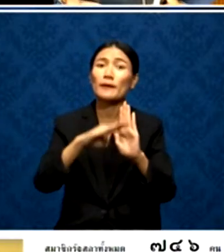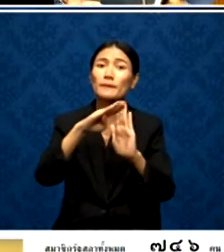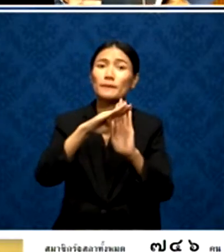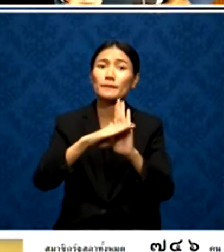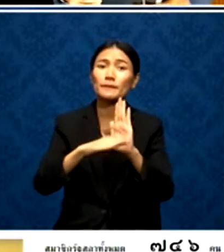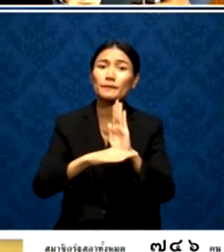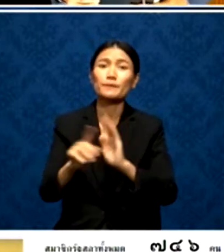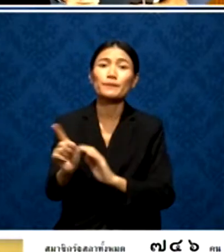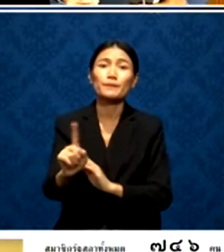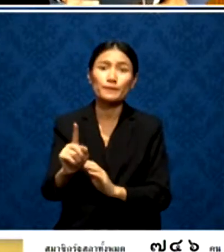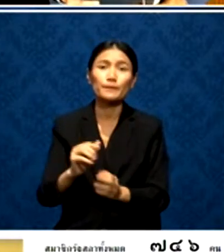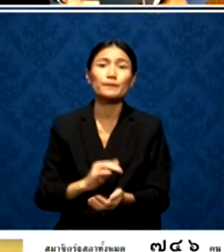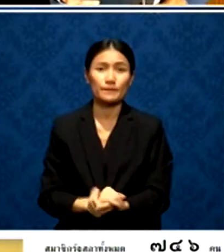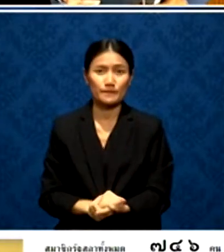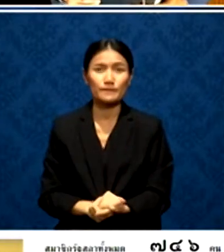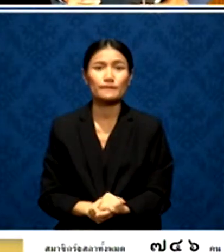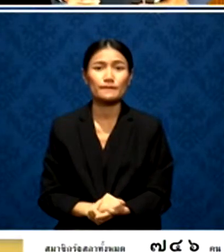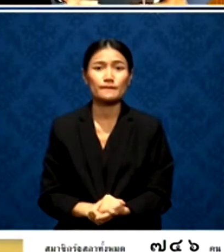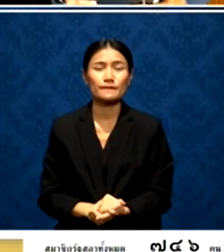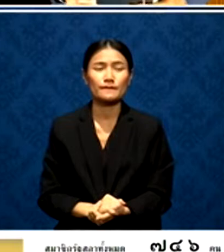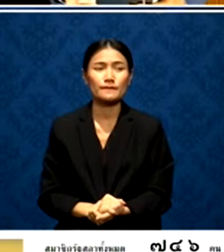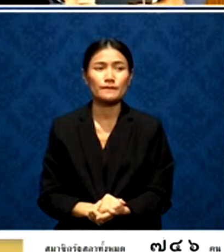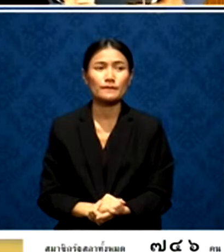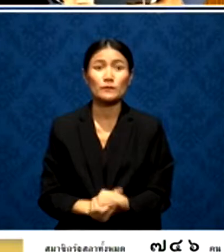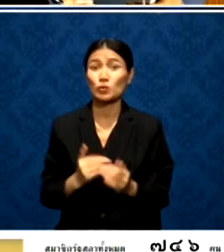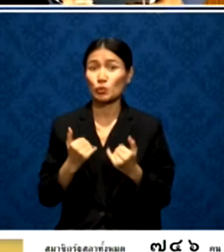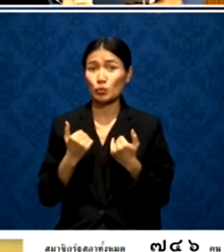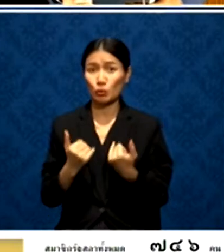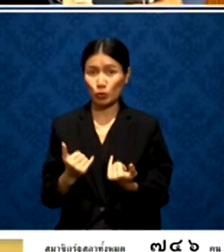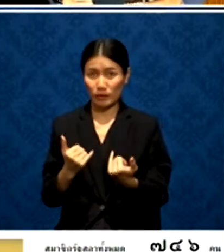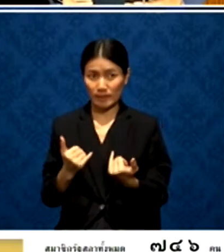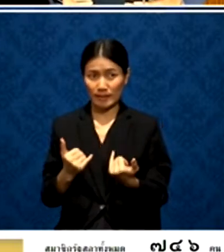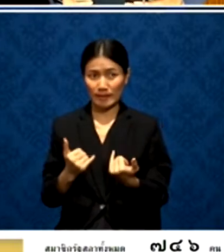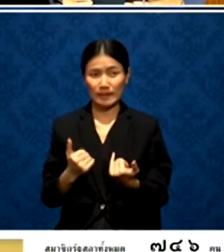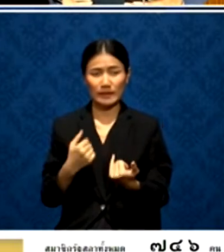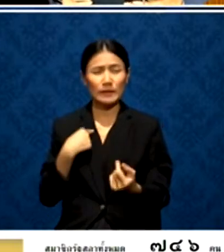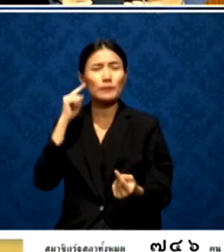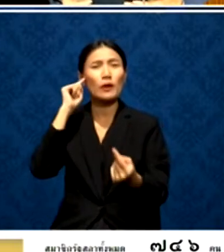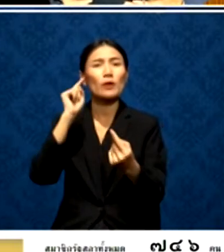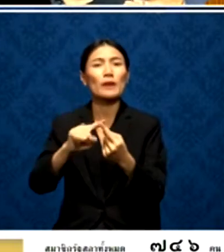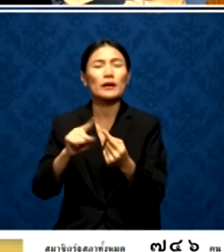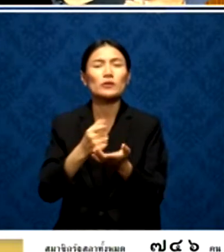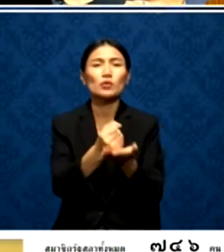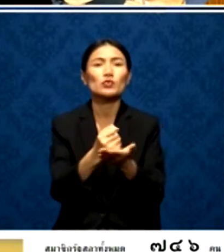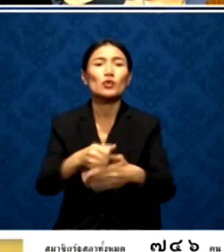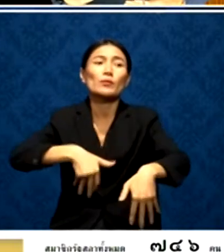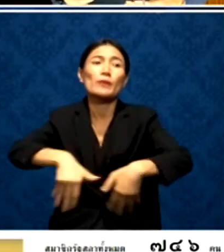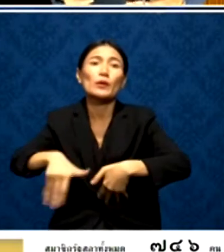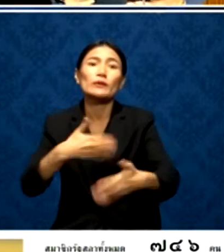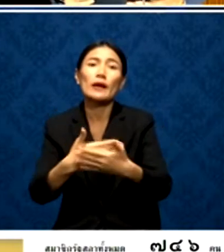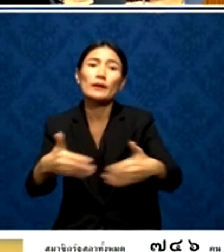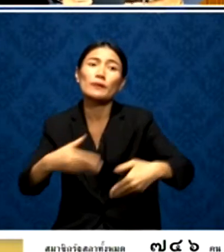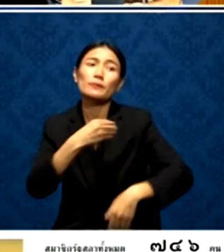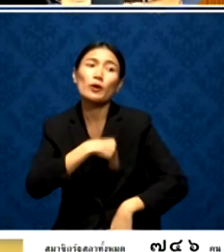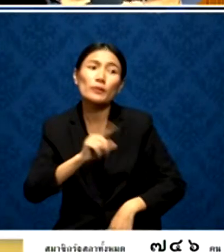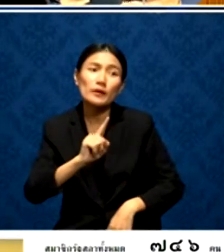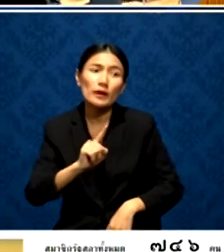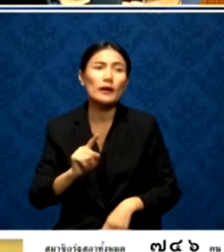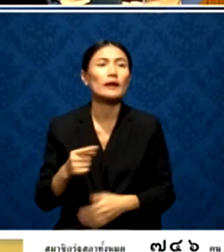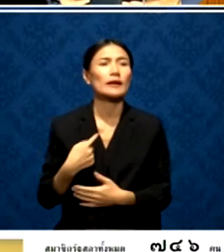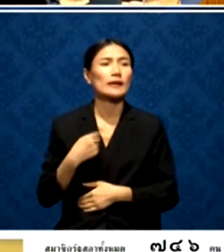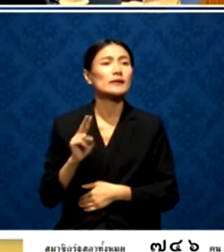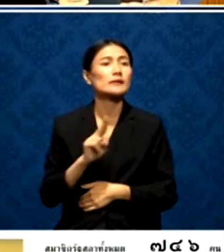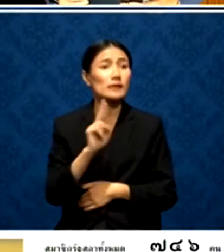ไปนี้รัฐบาลมีแนวทางที่จะสร้างรายได้โดยการใช้การทูตเศรษฐกิจเชิงรุ